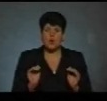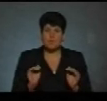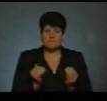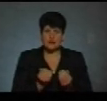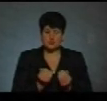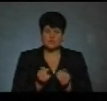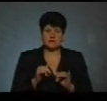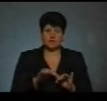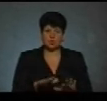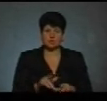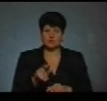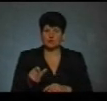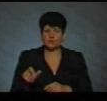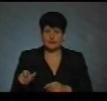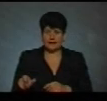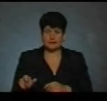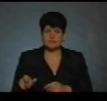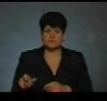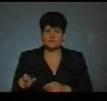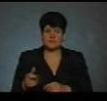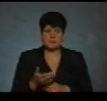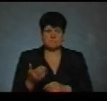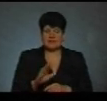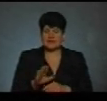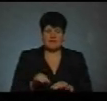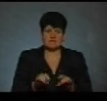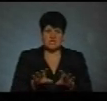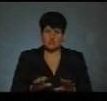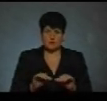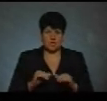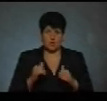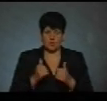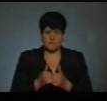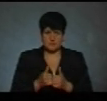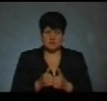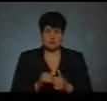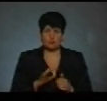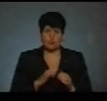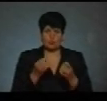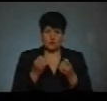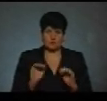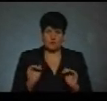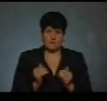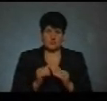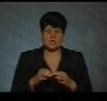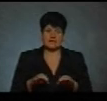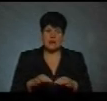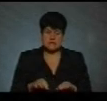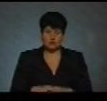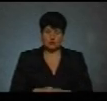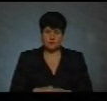Обмежувати рух людей ми не вирішували на комісії, було просто обмеження транспорту. Ну,